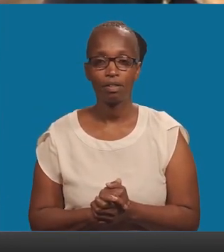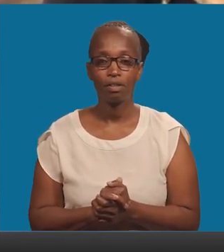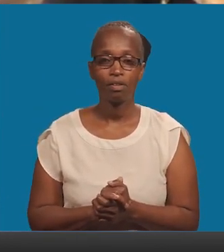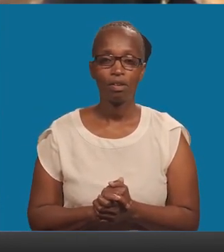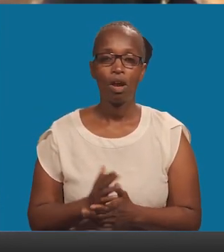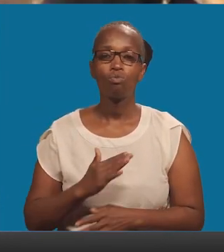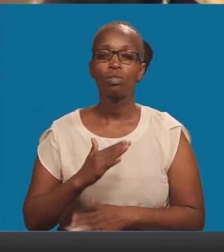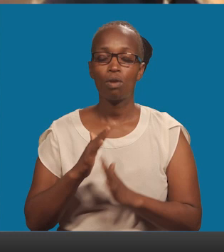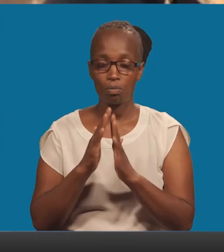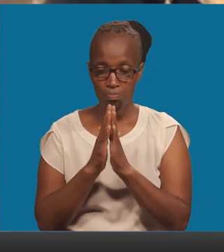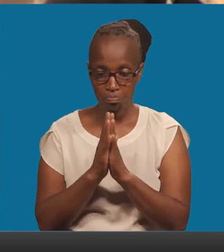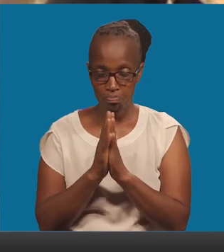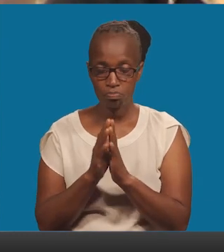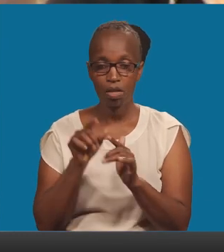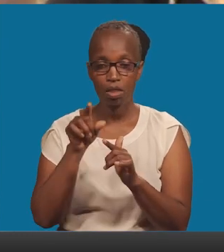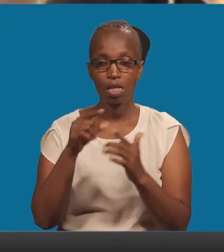miscellaneous fine